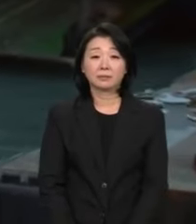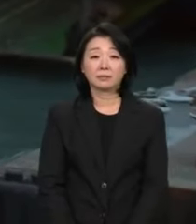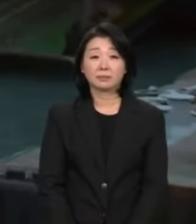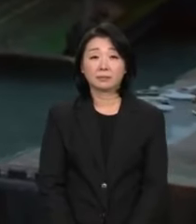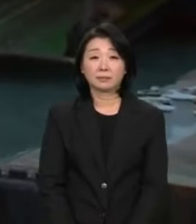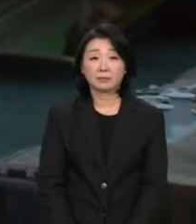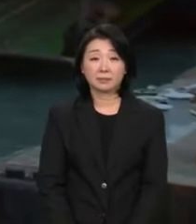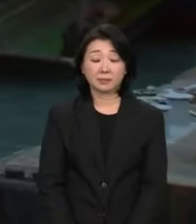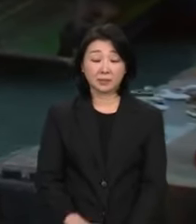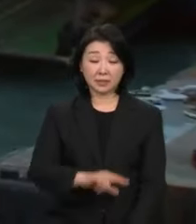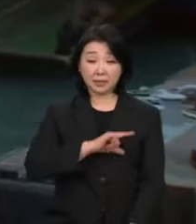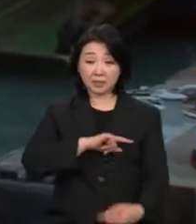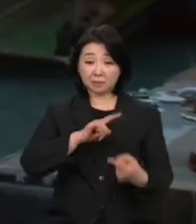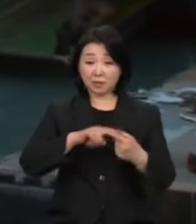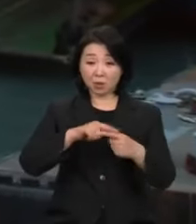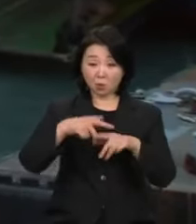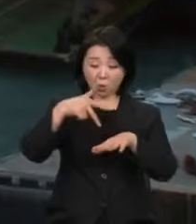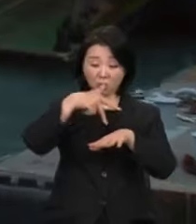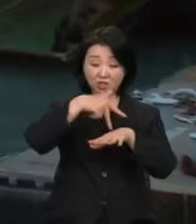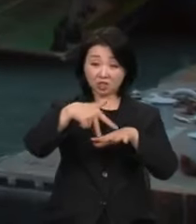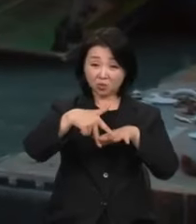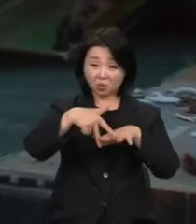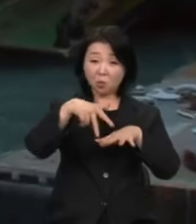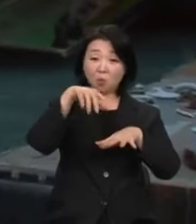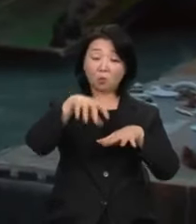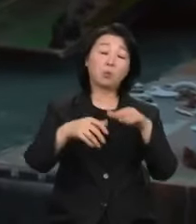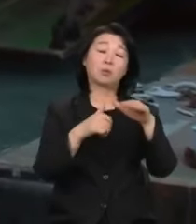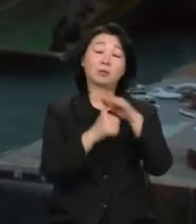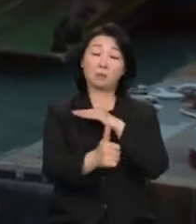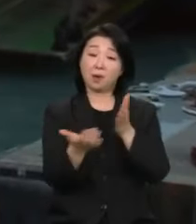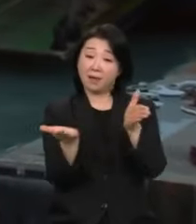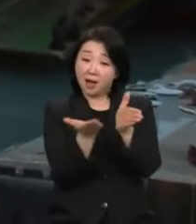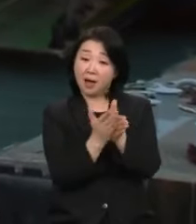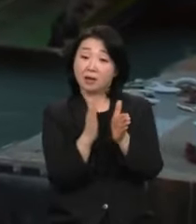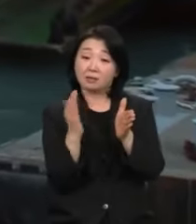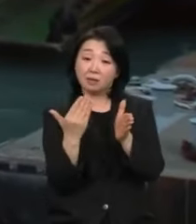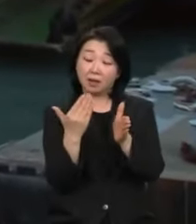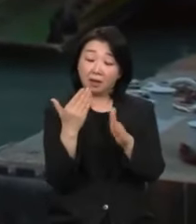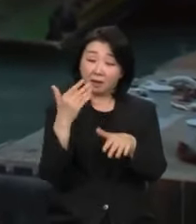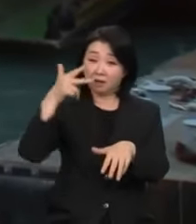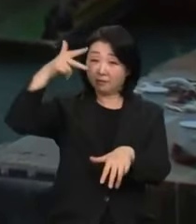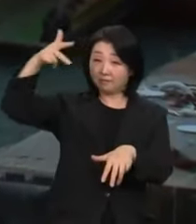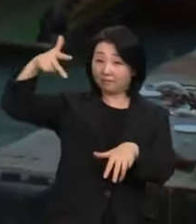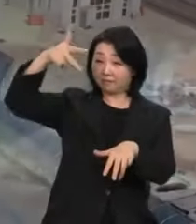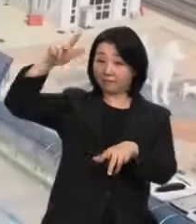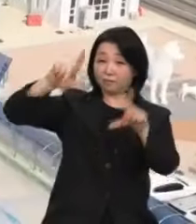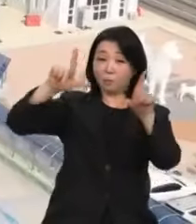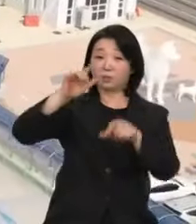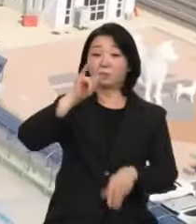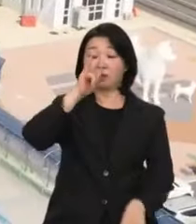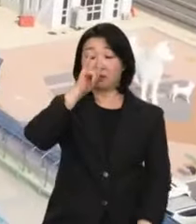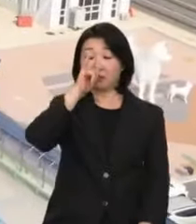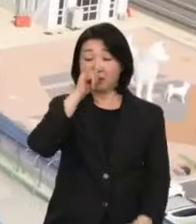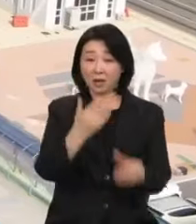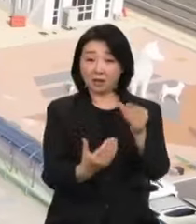네, 이름대로 진도를 대표하는 항이 됐습니다. 드론으로 찍은 모습인데요. 참사 당시 바다였던 곳이